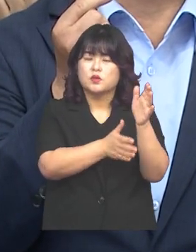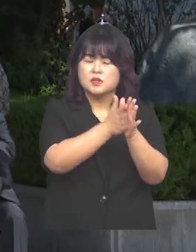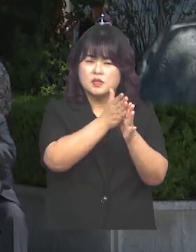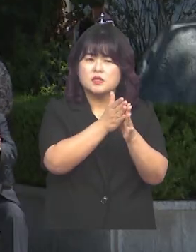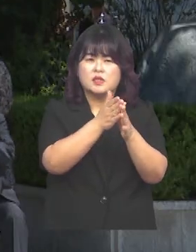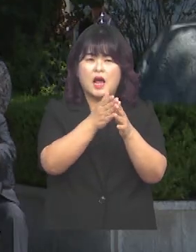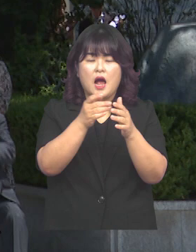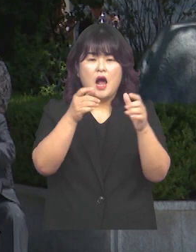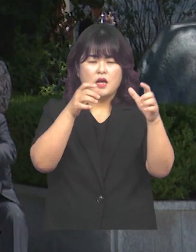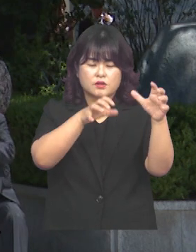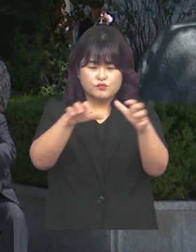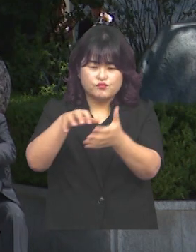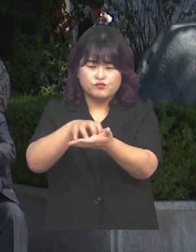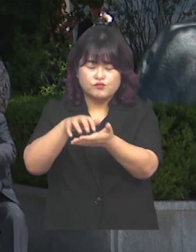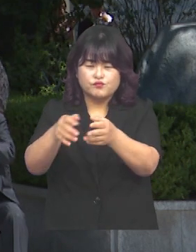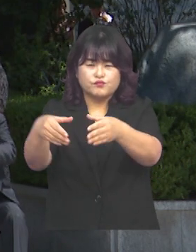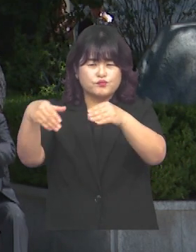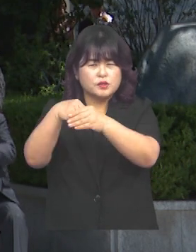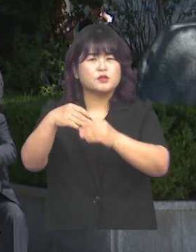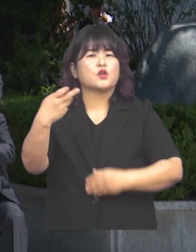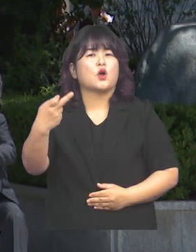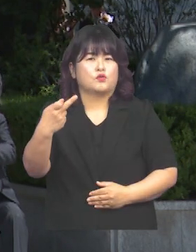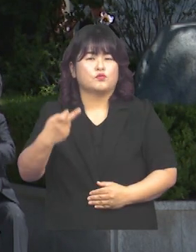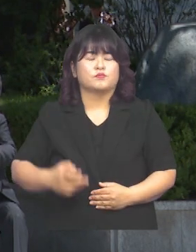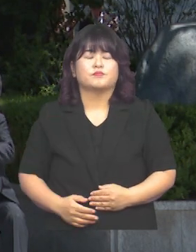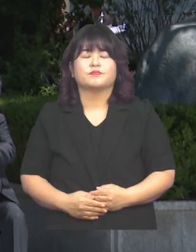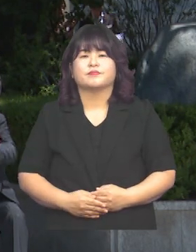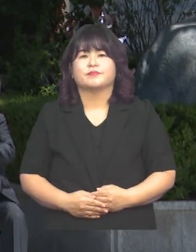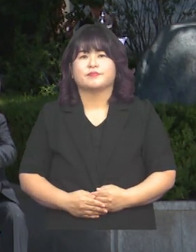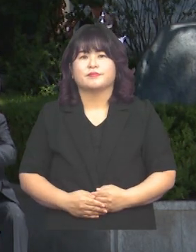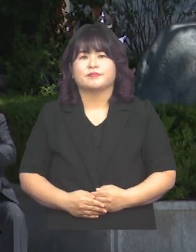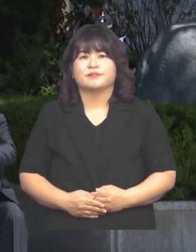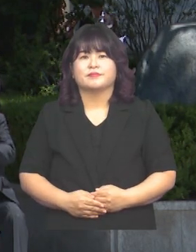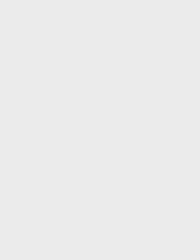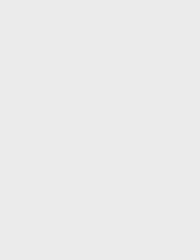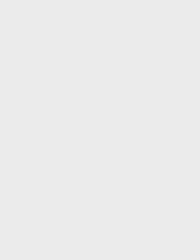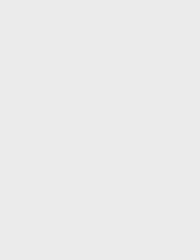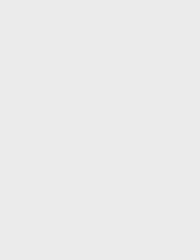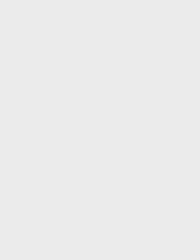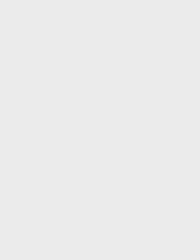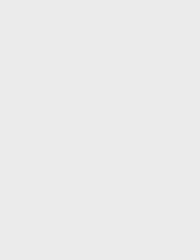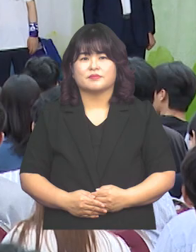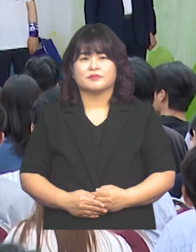특례시의 국내 자매 도시는 총 12곳으로 늘었습니다.